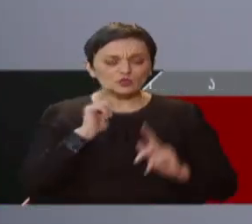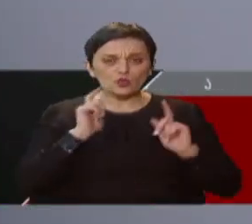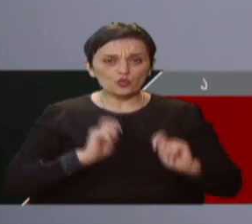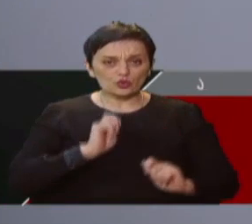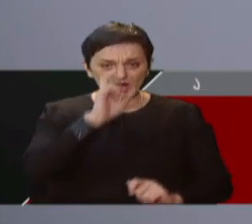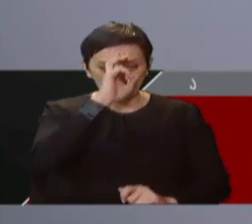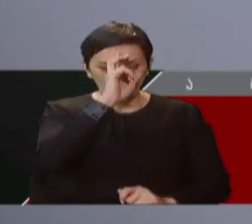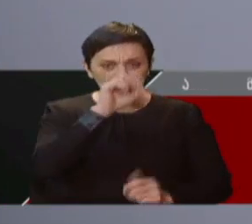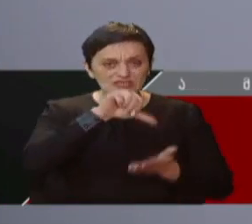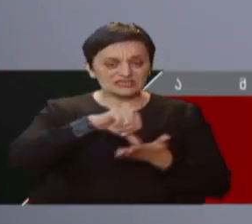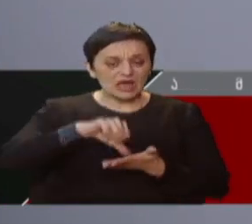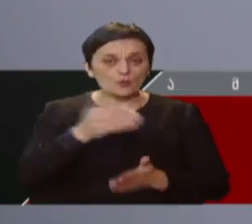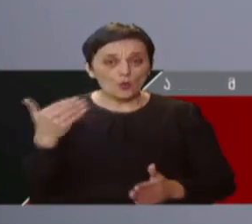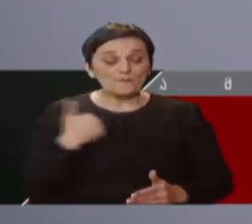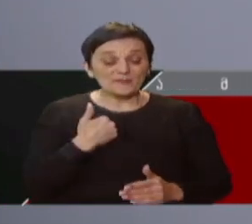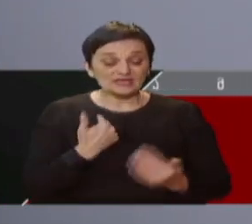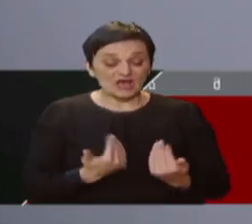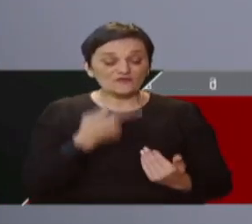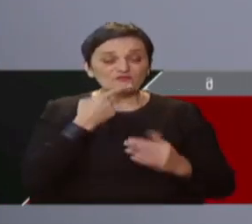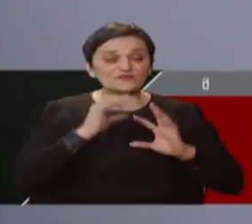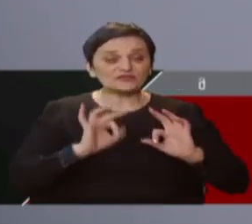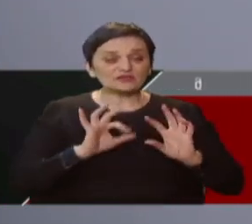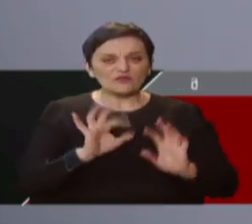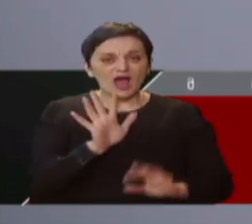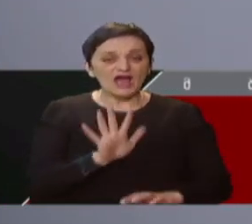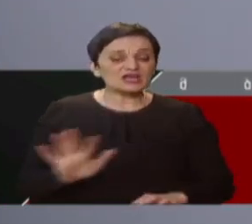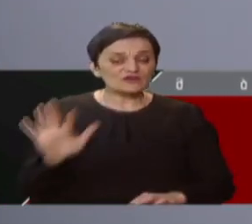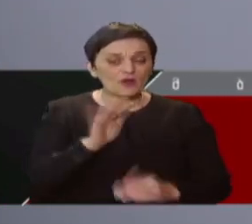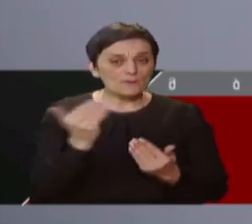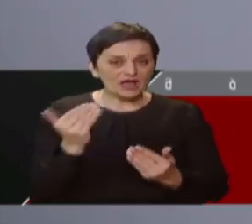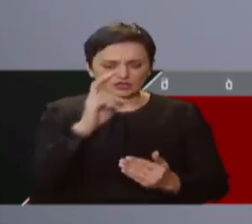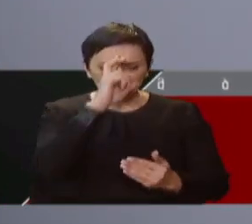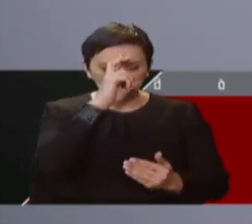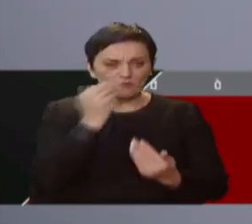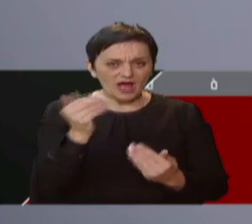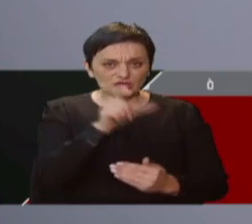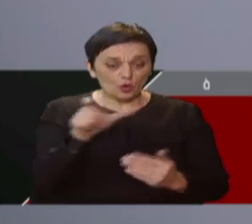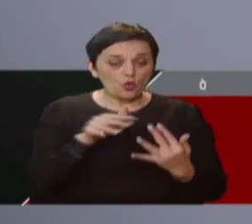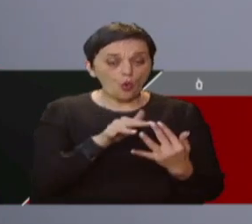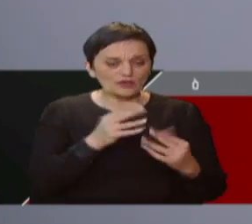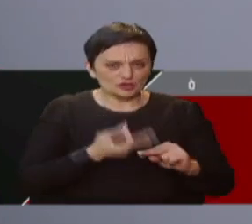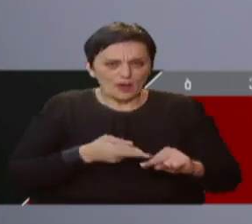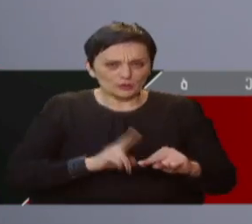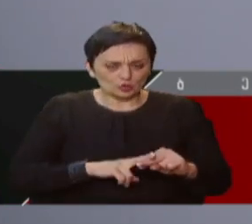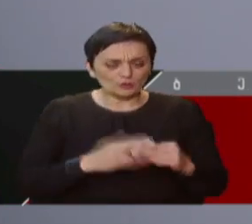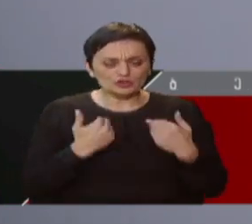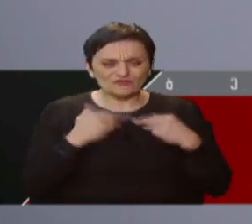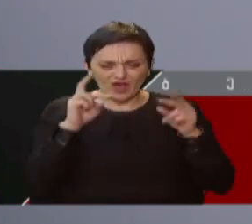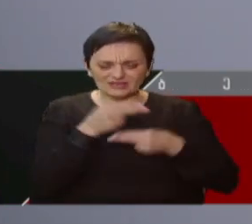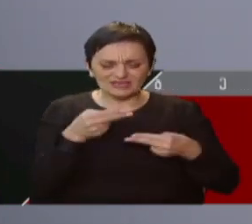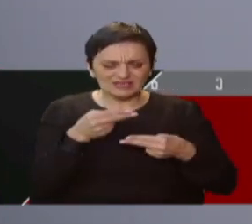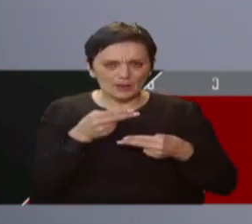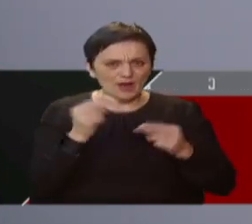lipsa armatei unui scrutin, tum să acum îmi dau niște norm. Vine aici în Cuecana, da, matim tauroba, da, mati halki are somșii, am tot ce am temazi